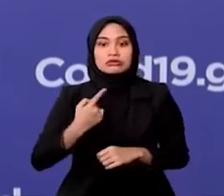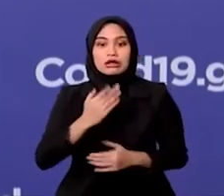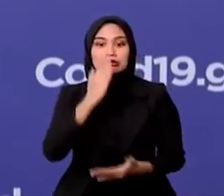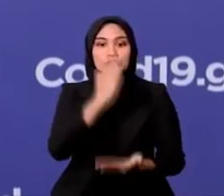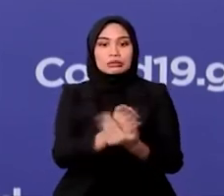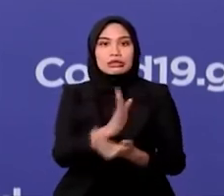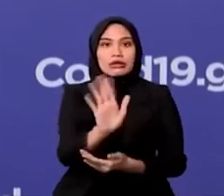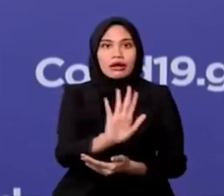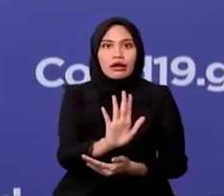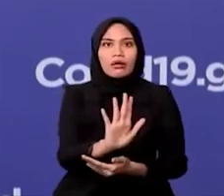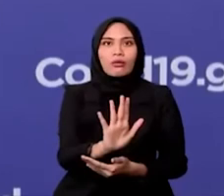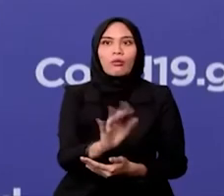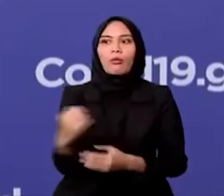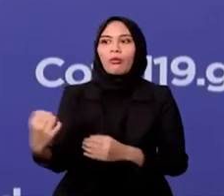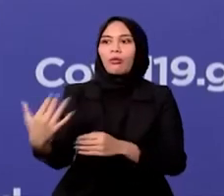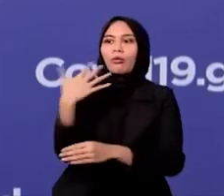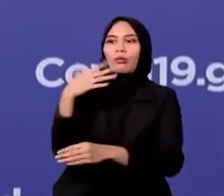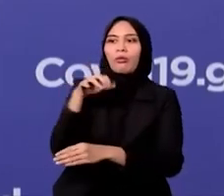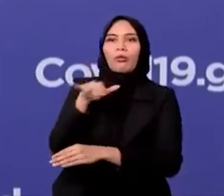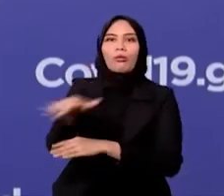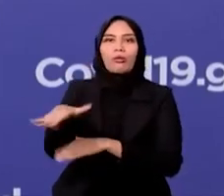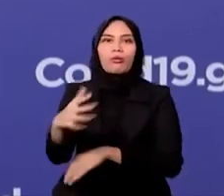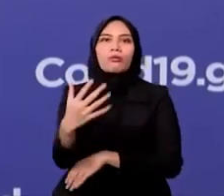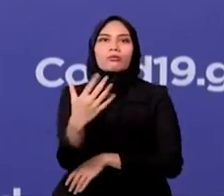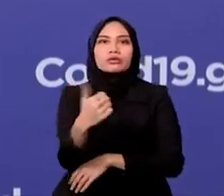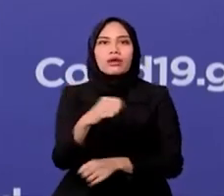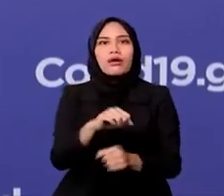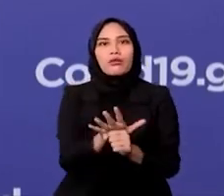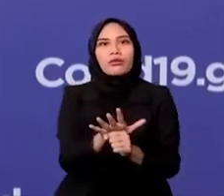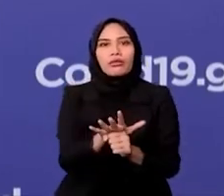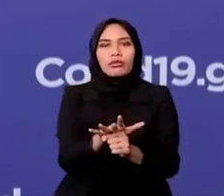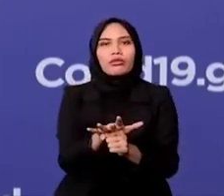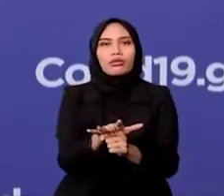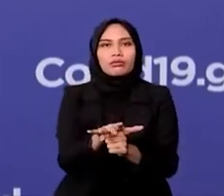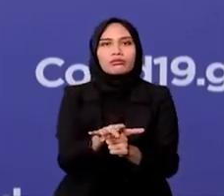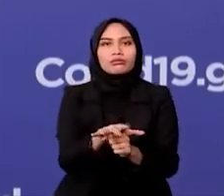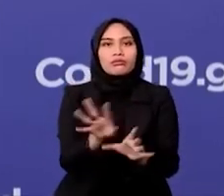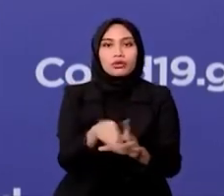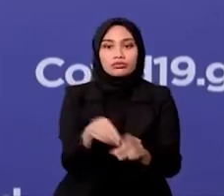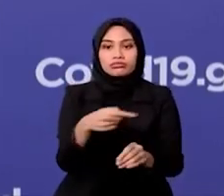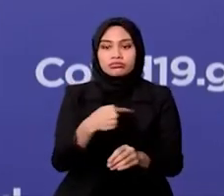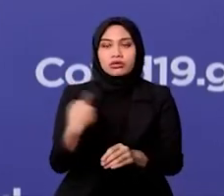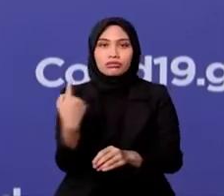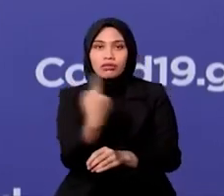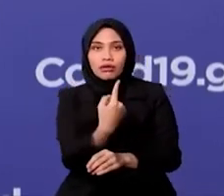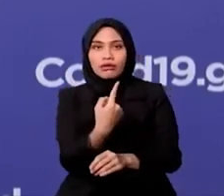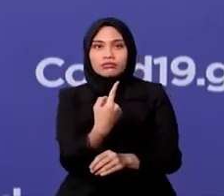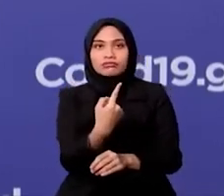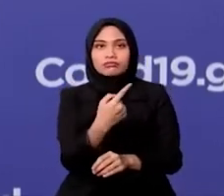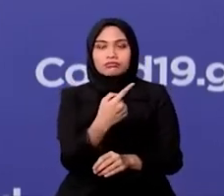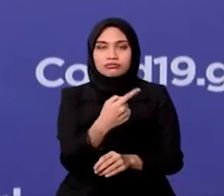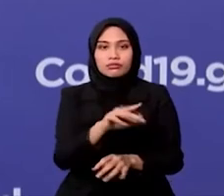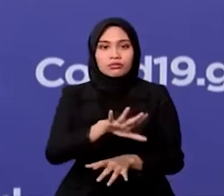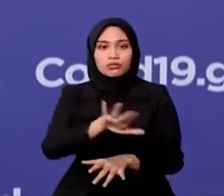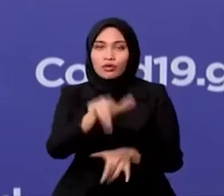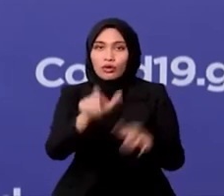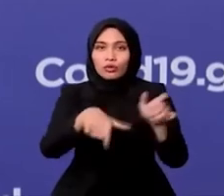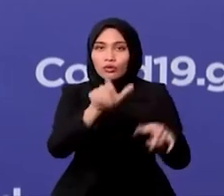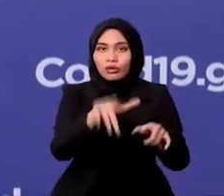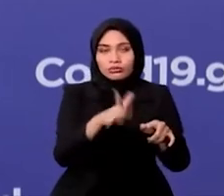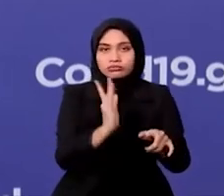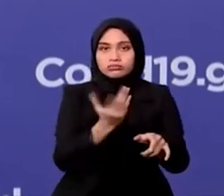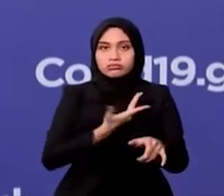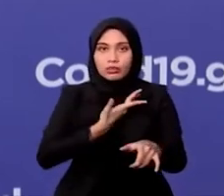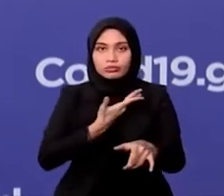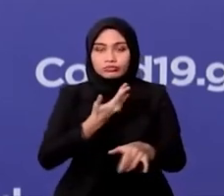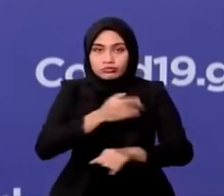disiplin siapapun penduduk dunia ini Ken termasuk kita semua di Indonesia ini ia akan merayakan hari